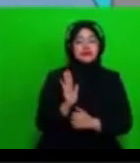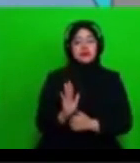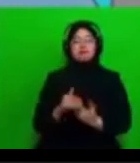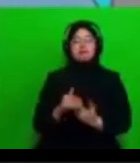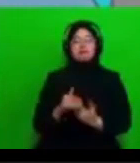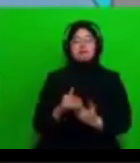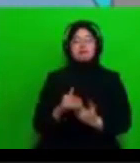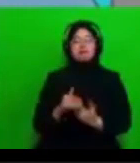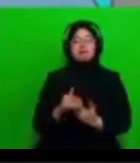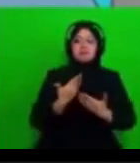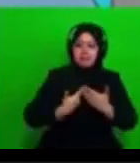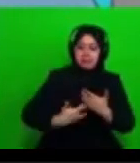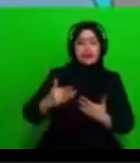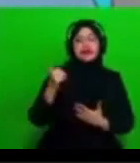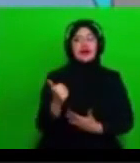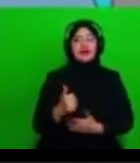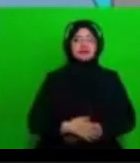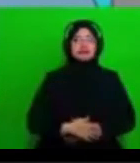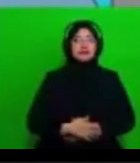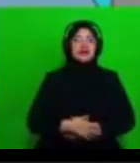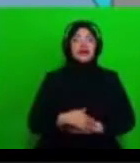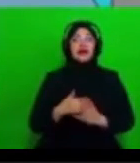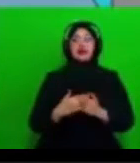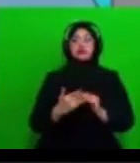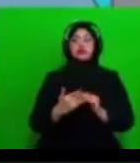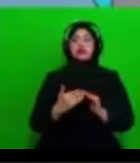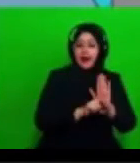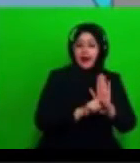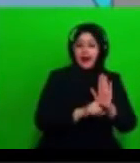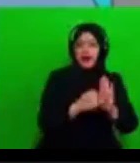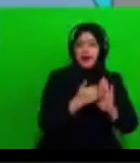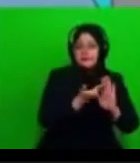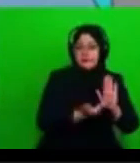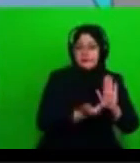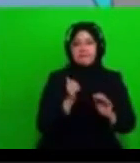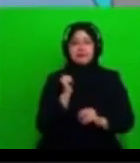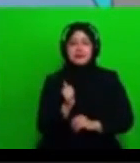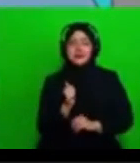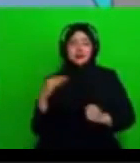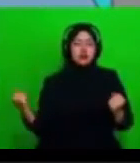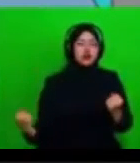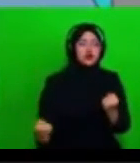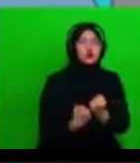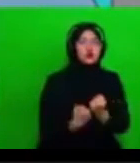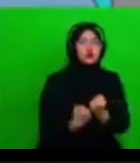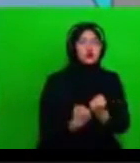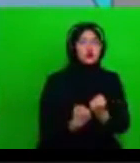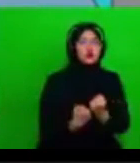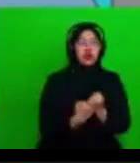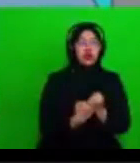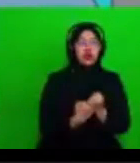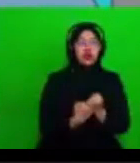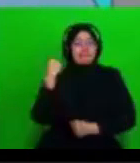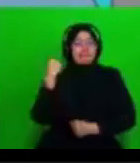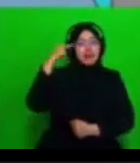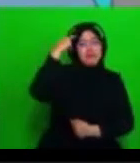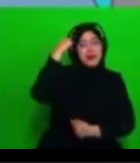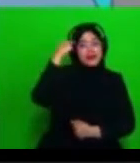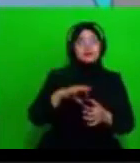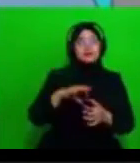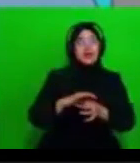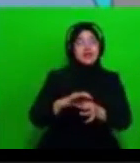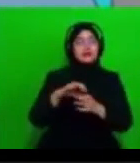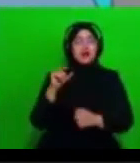pembelajar sepanjang hayat. Nah, inilah beberapa langkah-langkah saya pikir yang dapat mendorong pelaksanaan Merdeka Belajar oleh orang tua.